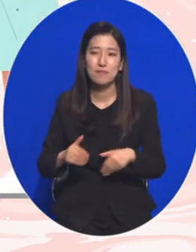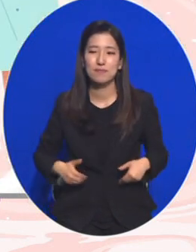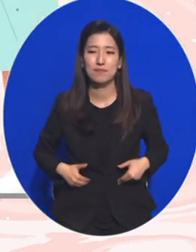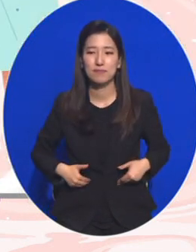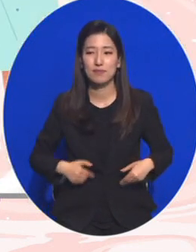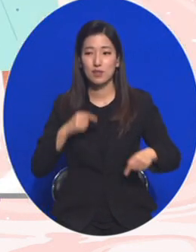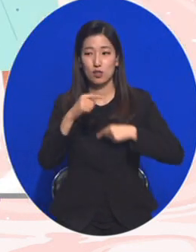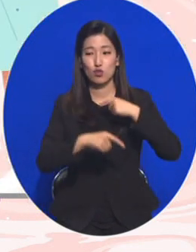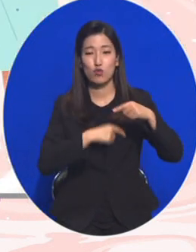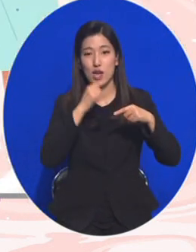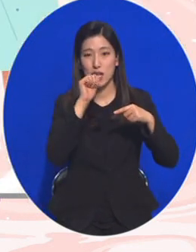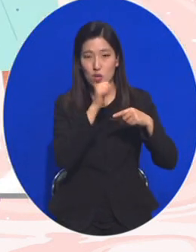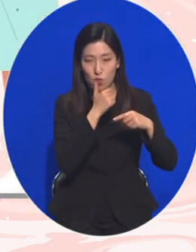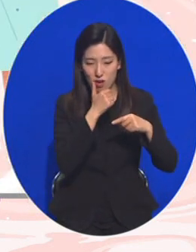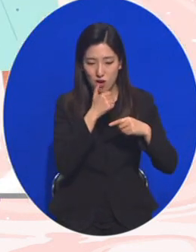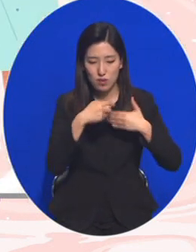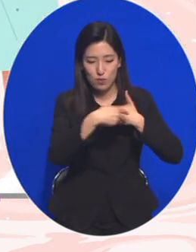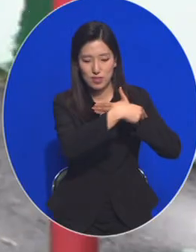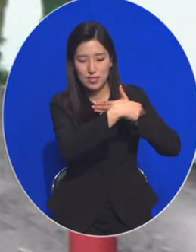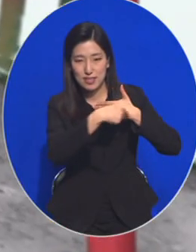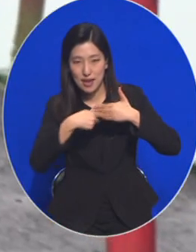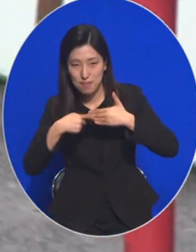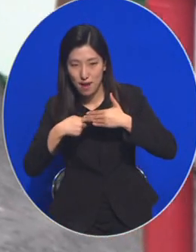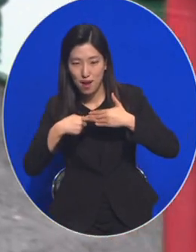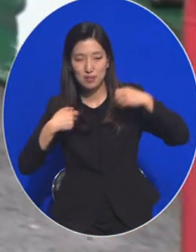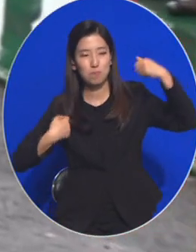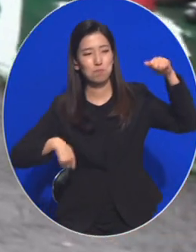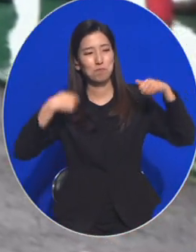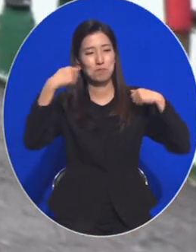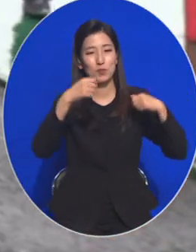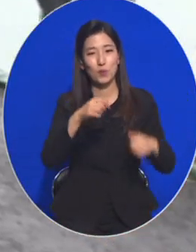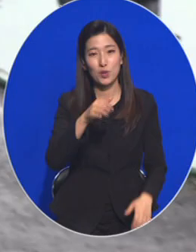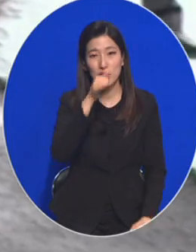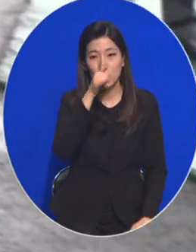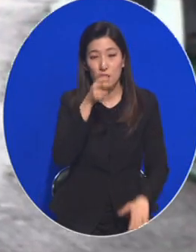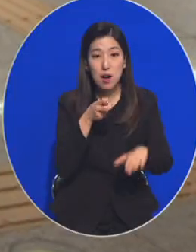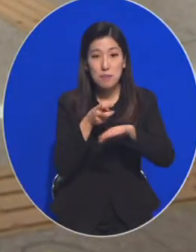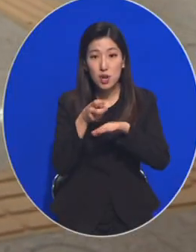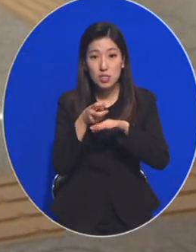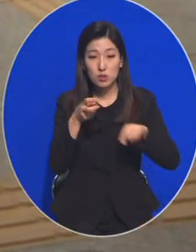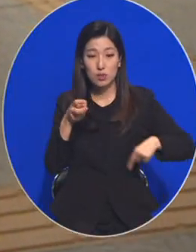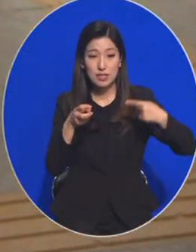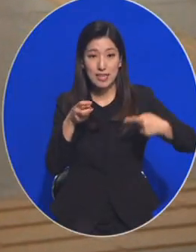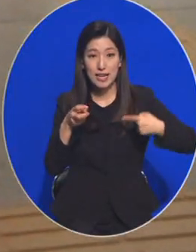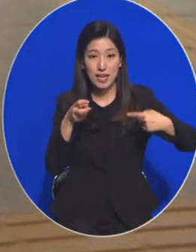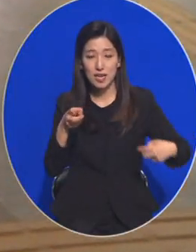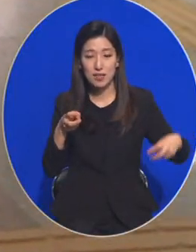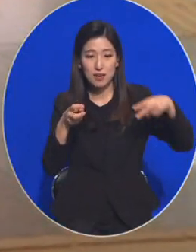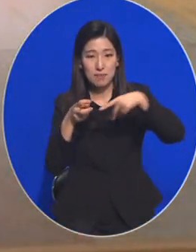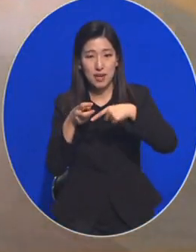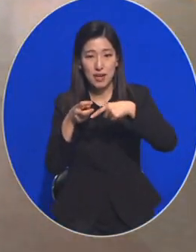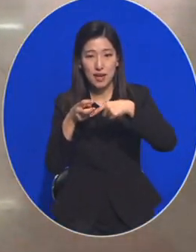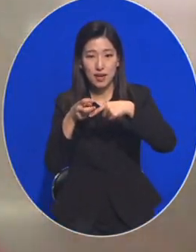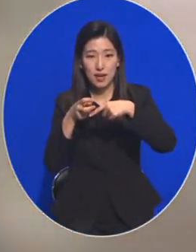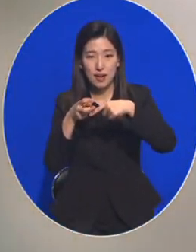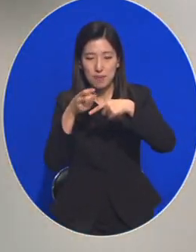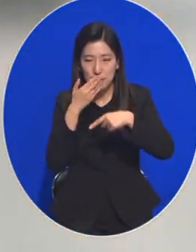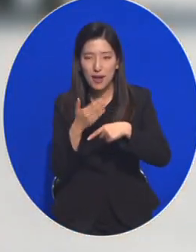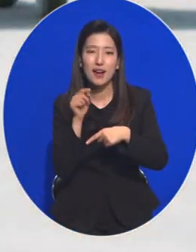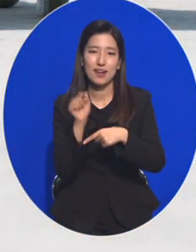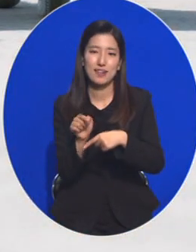수어 통역의 음성 해설까지 더한 공연, 저상버스나 점자형 보도블록 모두 배리어 프리